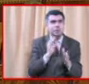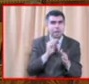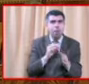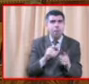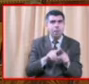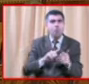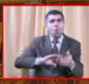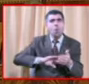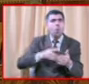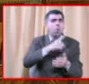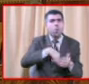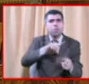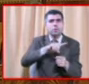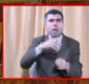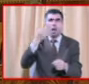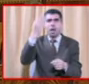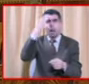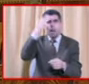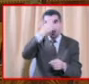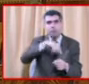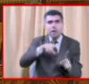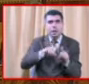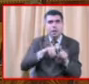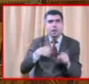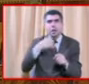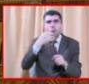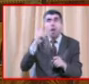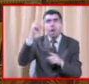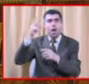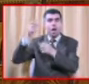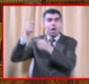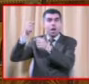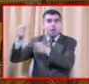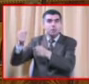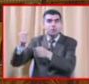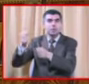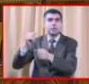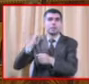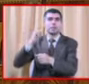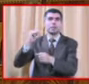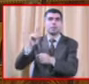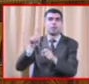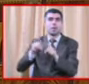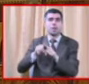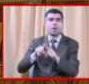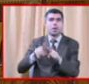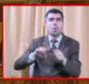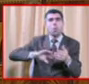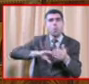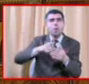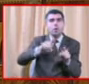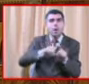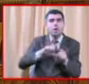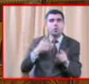ولم نستغلها. ولذلك ونحن نترحم اولا، ثانيا نطالب باش يكون يوم حداد وطني على